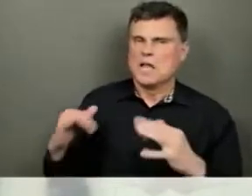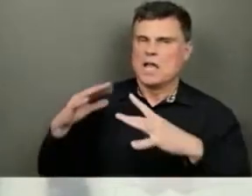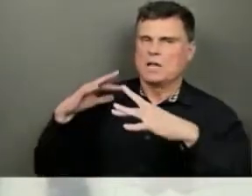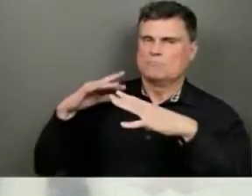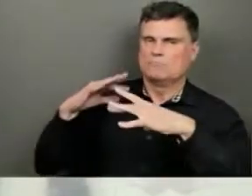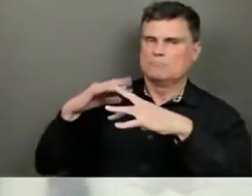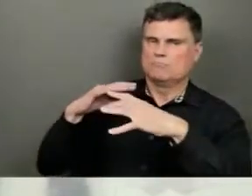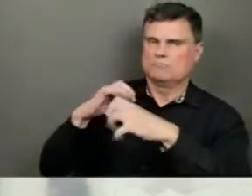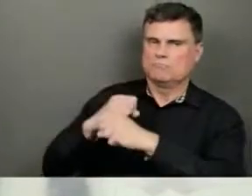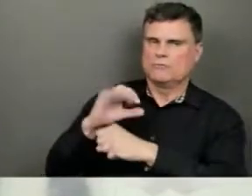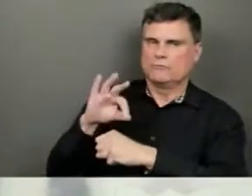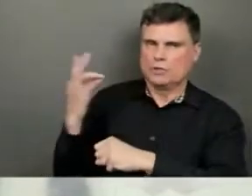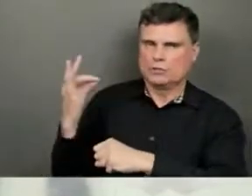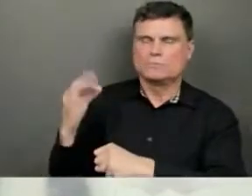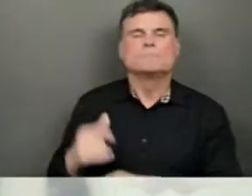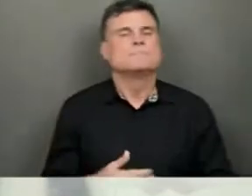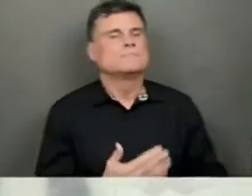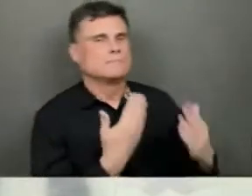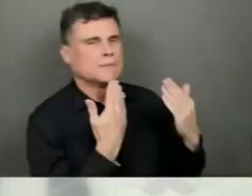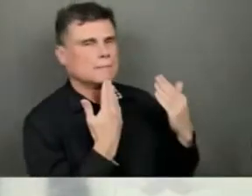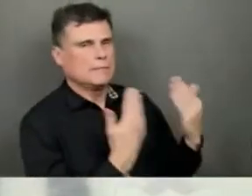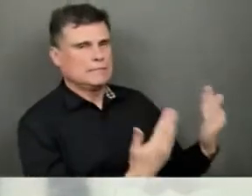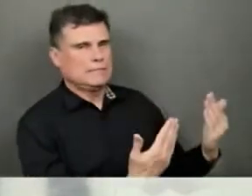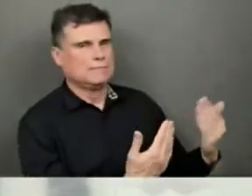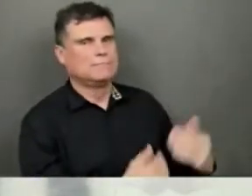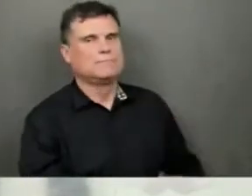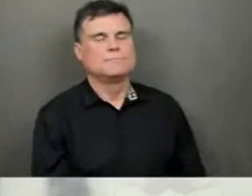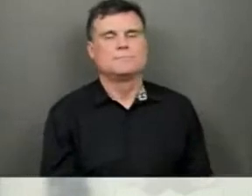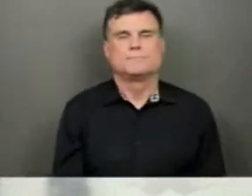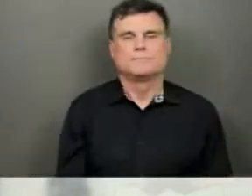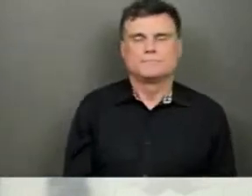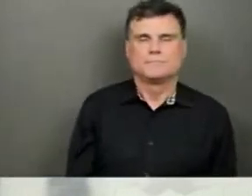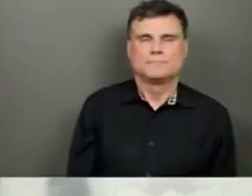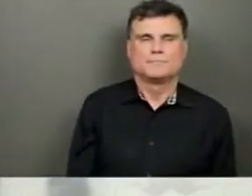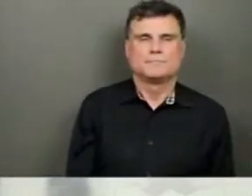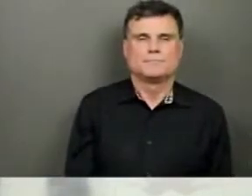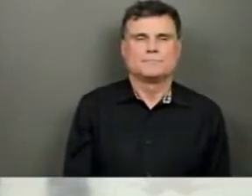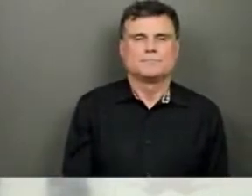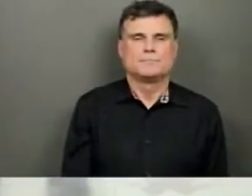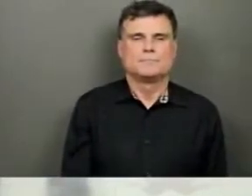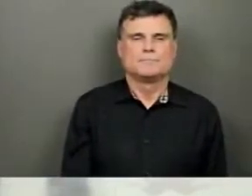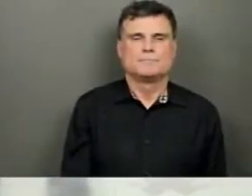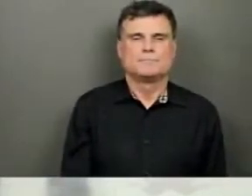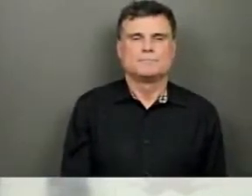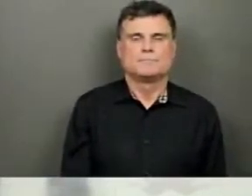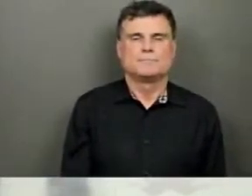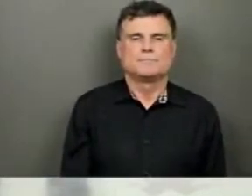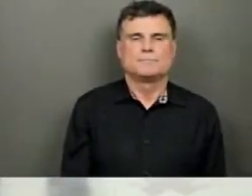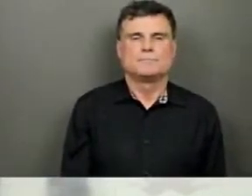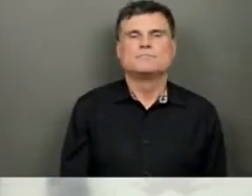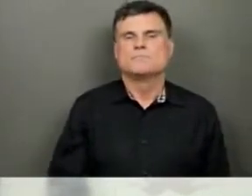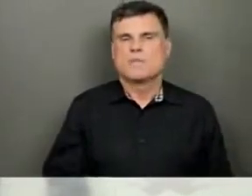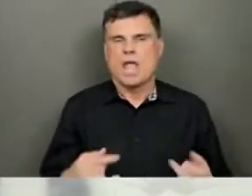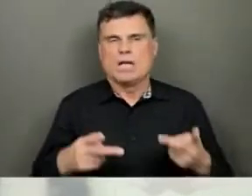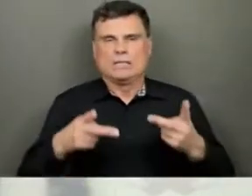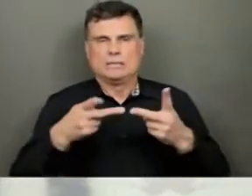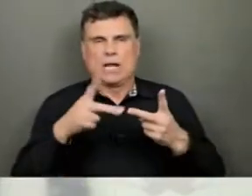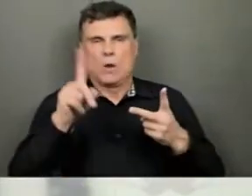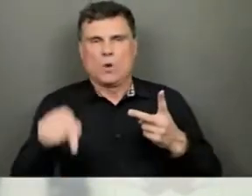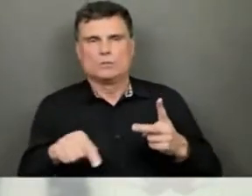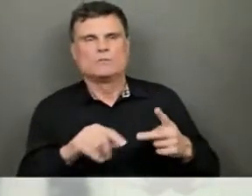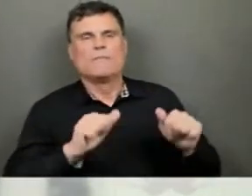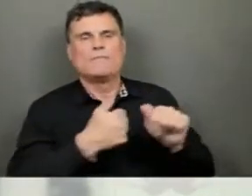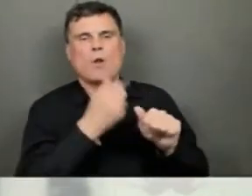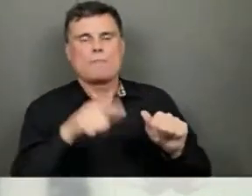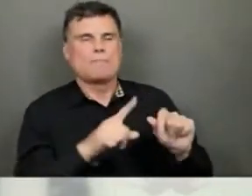Merci pour votre réponse. Et quelles mesures sont prises par le ministère de la Santé pour éviter que les Américains, par